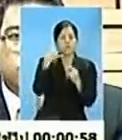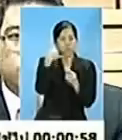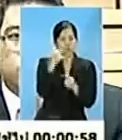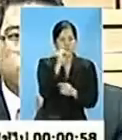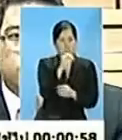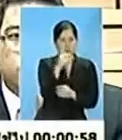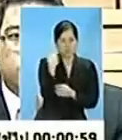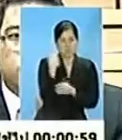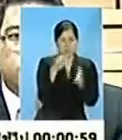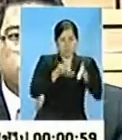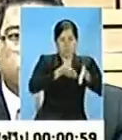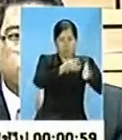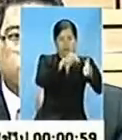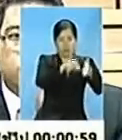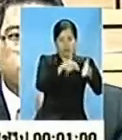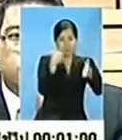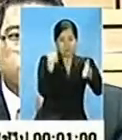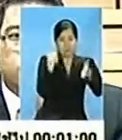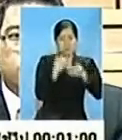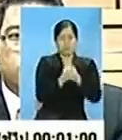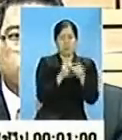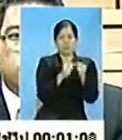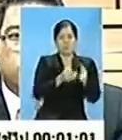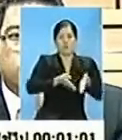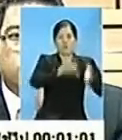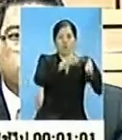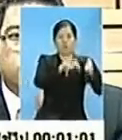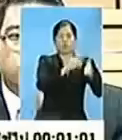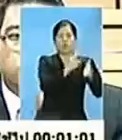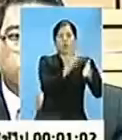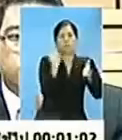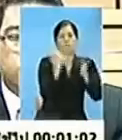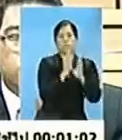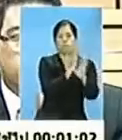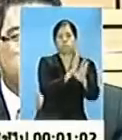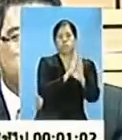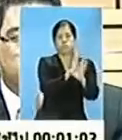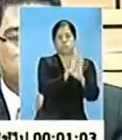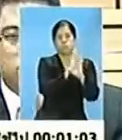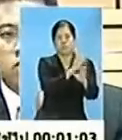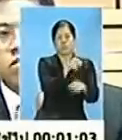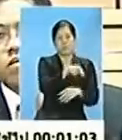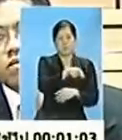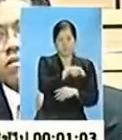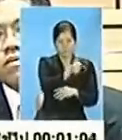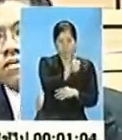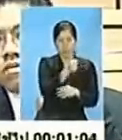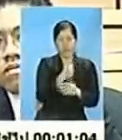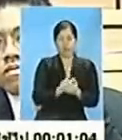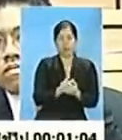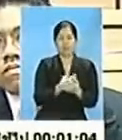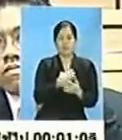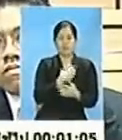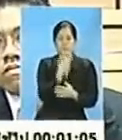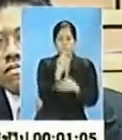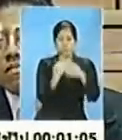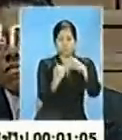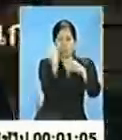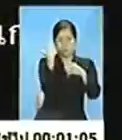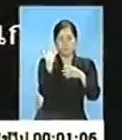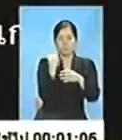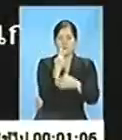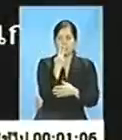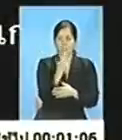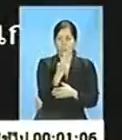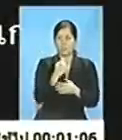ช่อง6นะเข้าได้ปลูดปลูดปลูดเป็นแฟตแท็กเลยขอให้เจ้าหน้าที่เปิดคลิปวิดีโออย่างด่วนเลยครับ